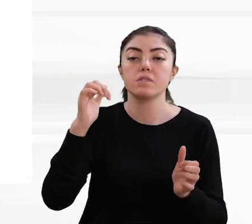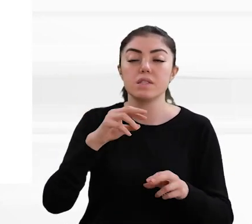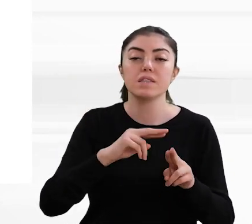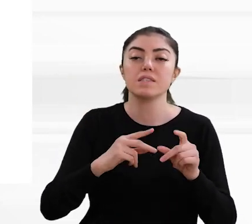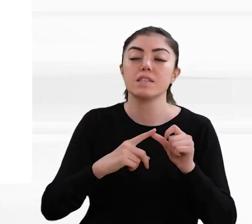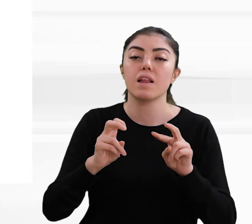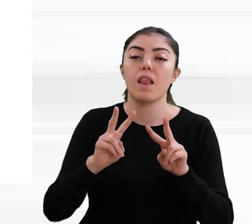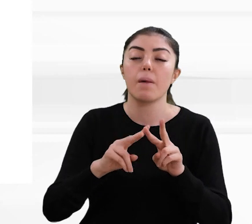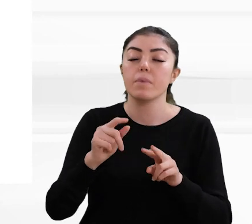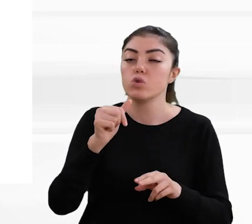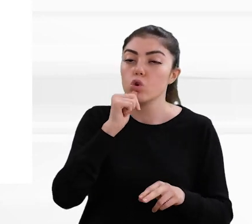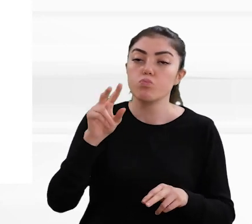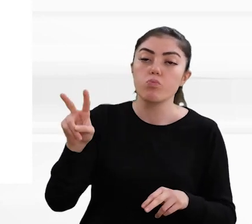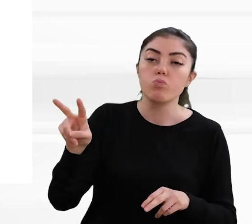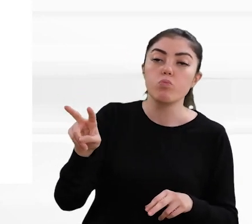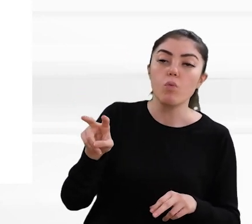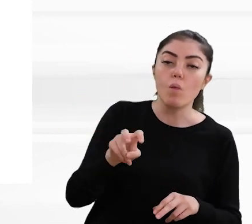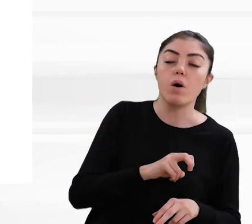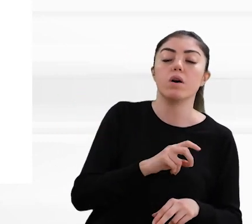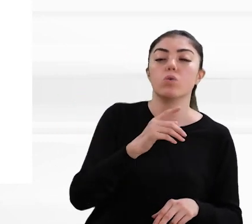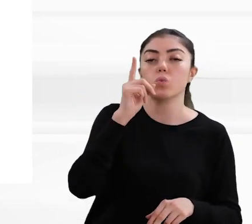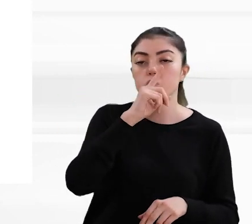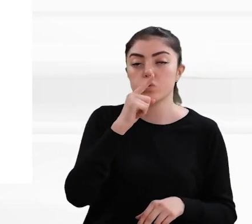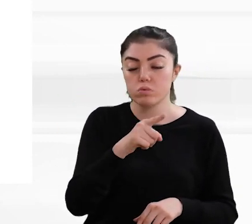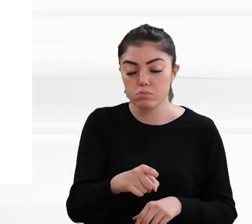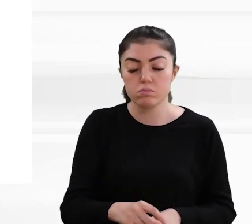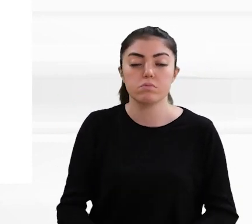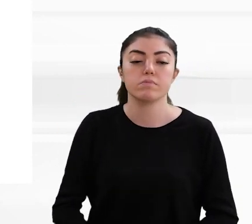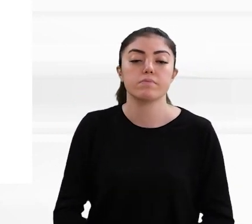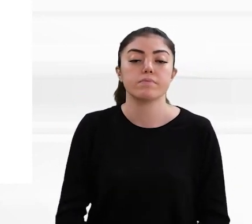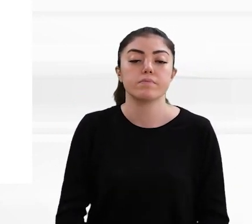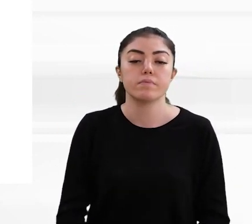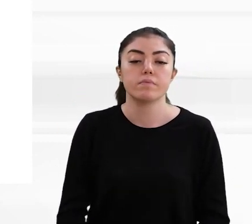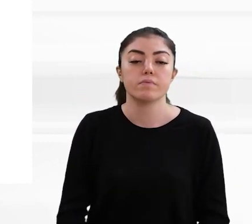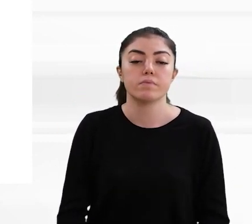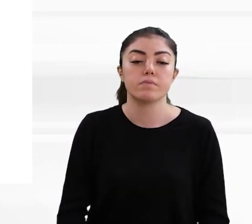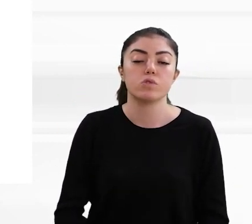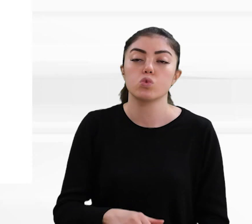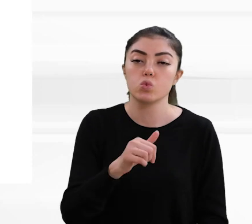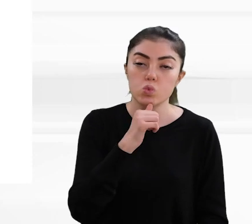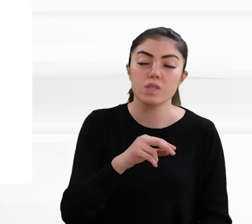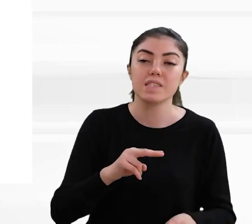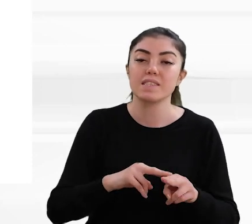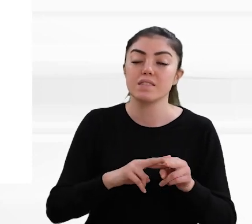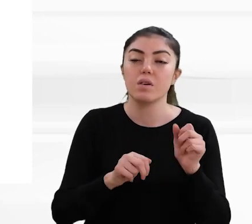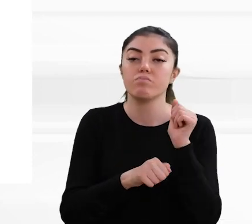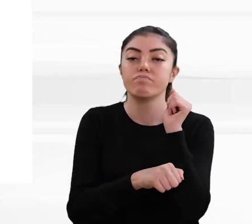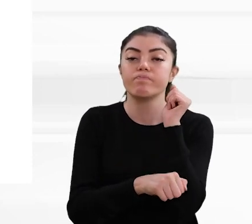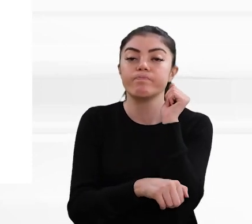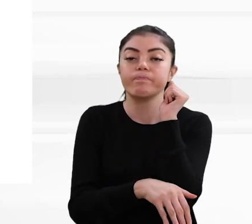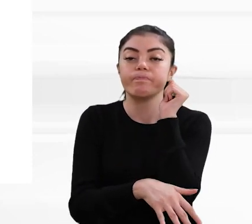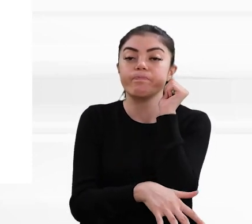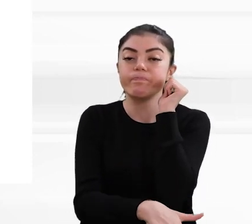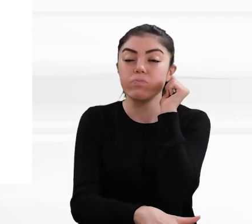da ki sistemden su çekilmesi yani yukarı doğru taşınmasının sağlayacaktır etkilidir ve su kesilen ve kökten yukarı doğru